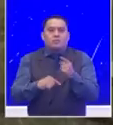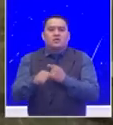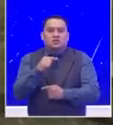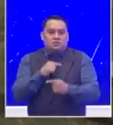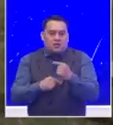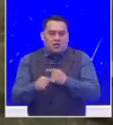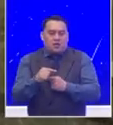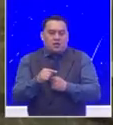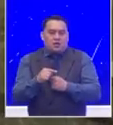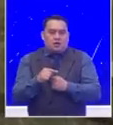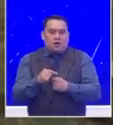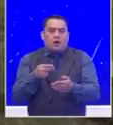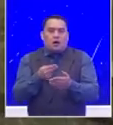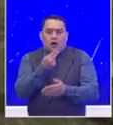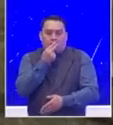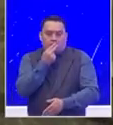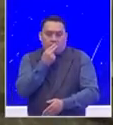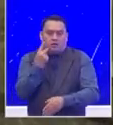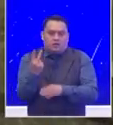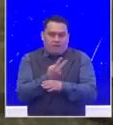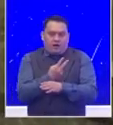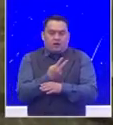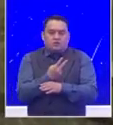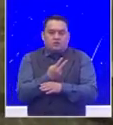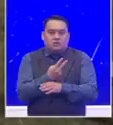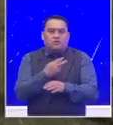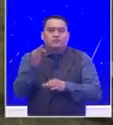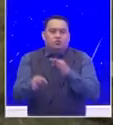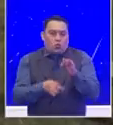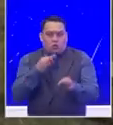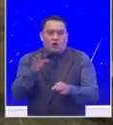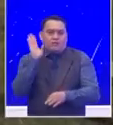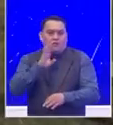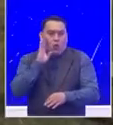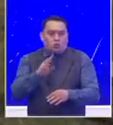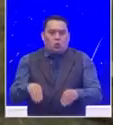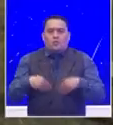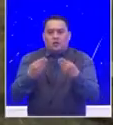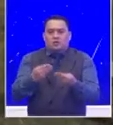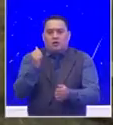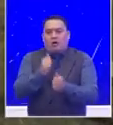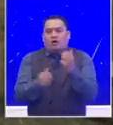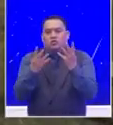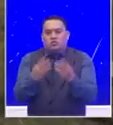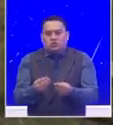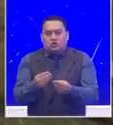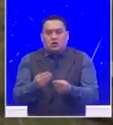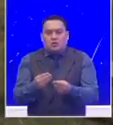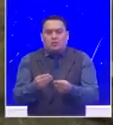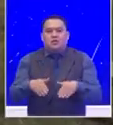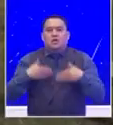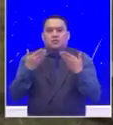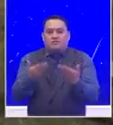предприниматели. Кормили два раза в сутки. Также мы возили им воду, меняли каждый день. Фреш-су